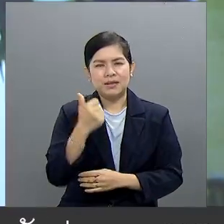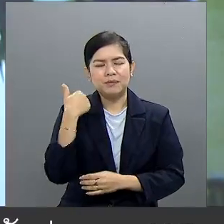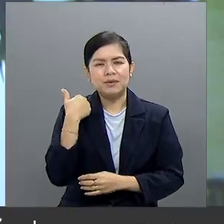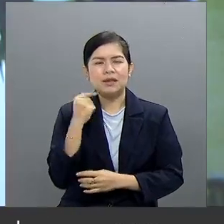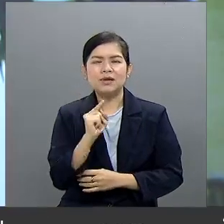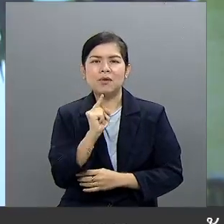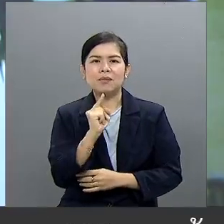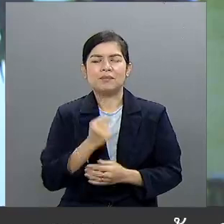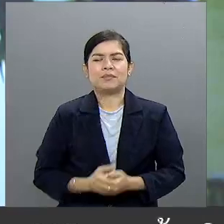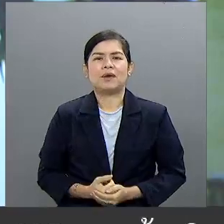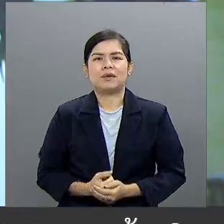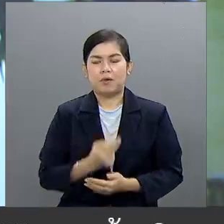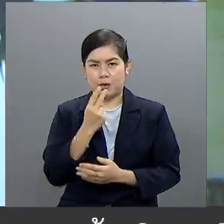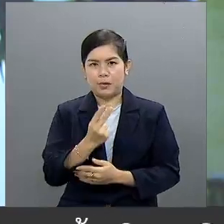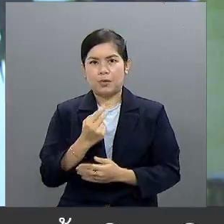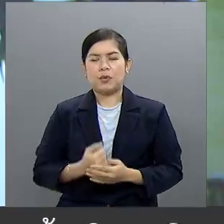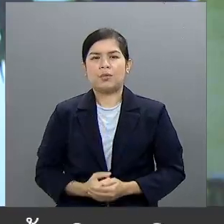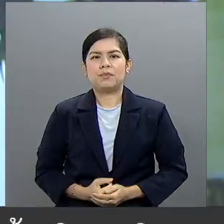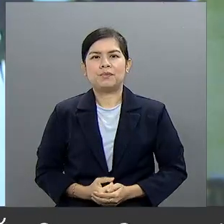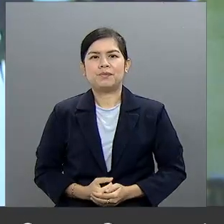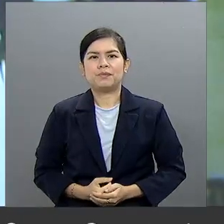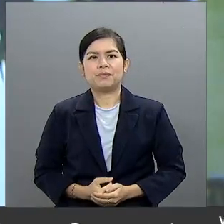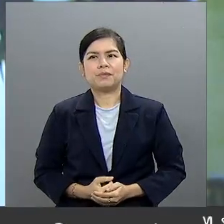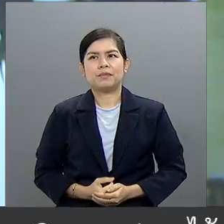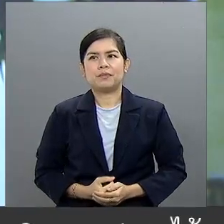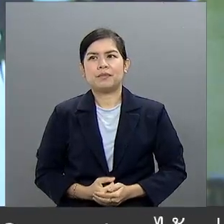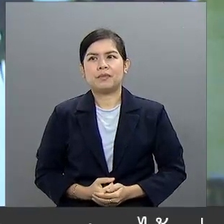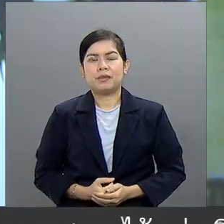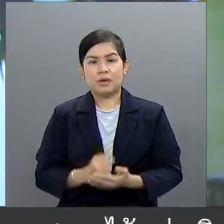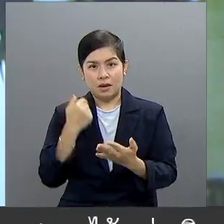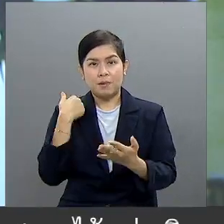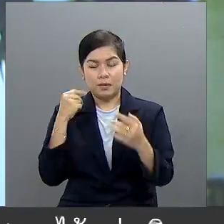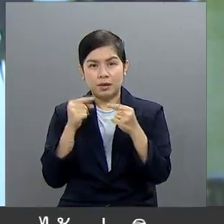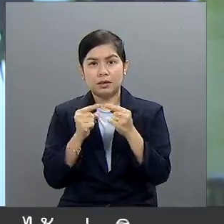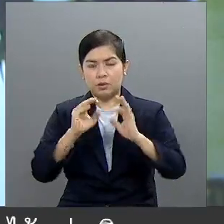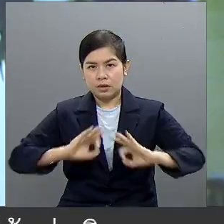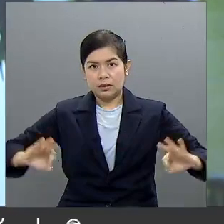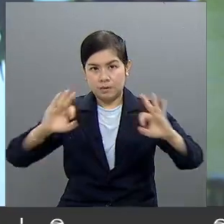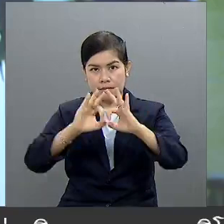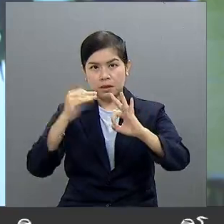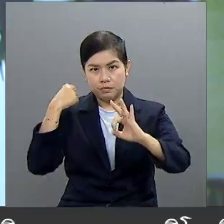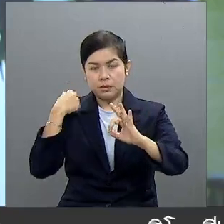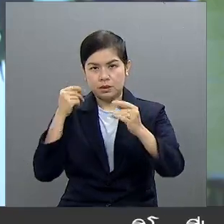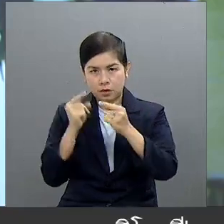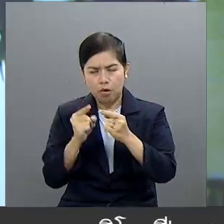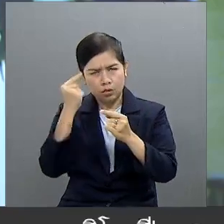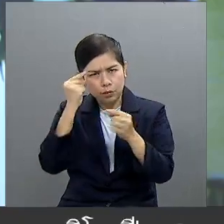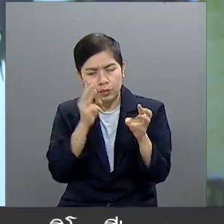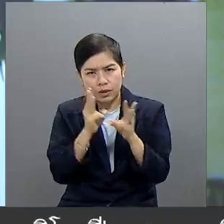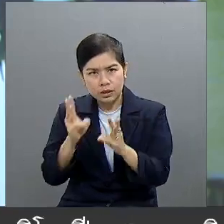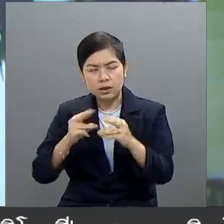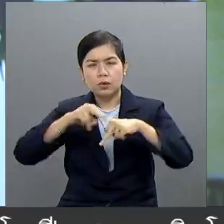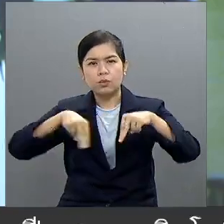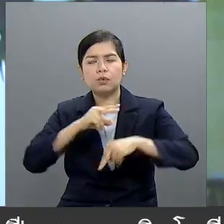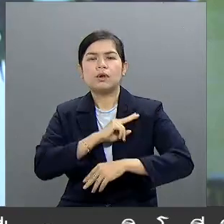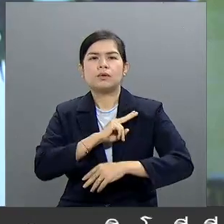าพดีแน่นอนคือขาสั้นเป็นเรื่องกายภาพแก้ไม่ได้แต่สุขภาพเนี่ยเราสามารถจัดการตัวเองได้นะคุณผู้ชมนะคะกับพี่แววแววตาเอกช